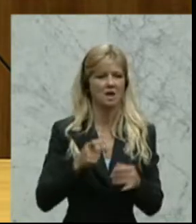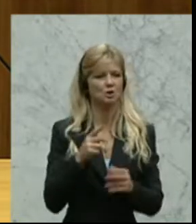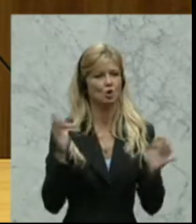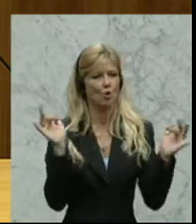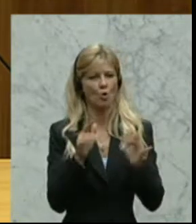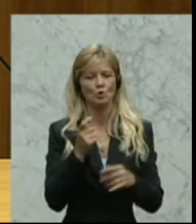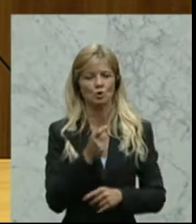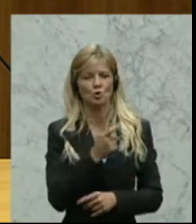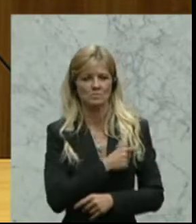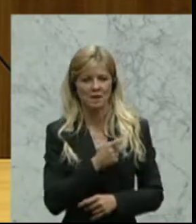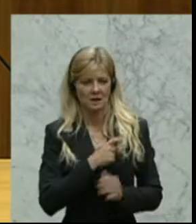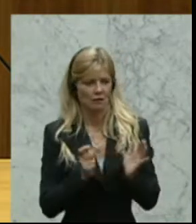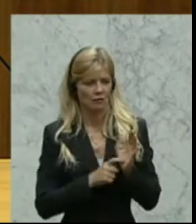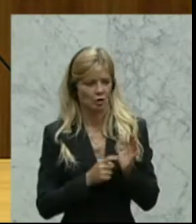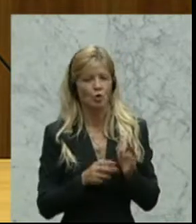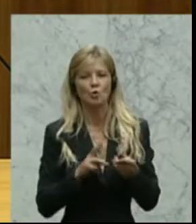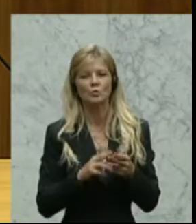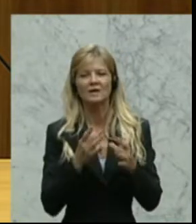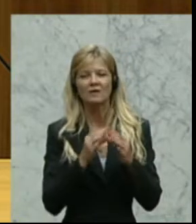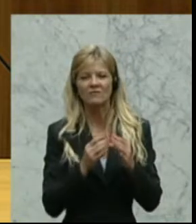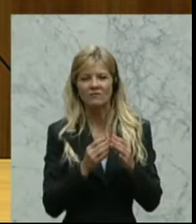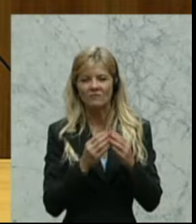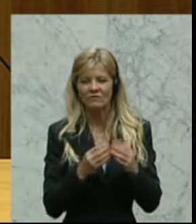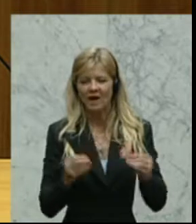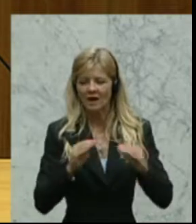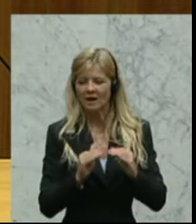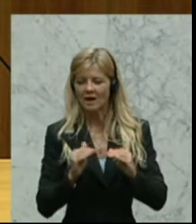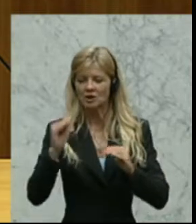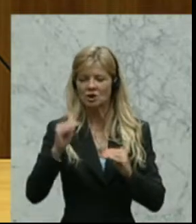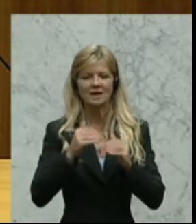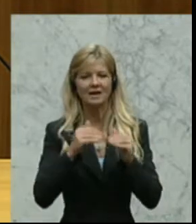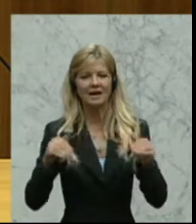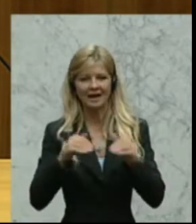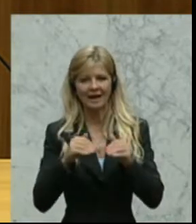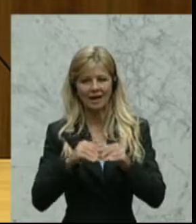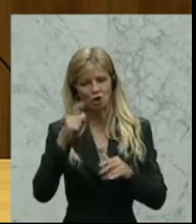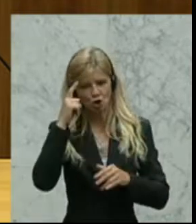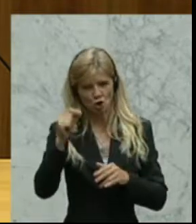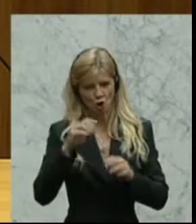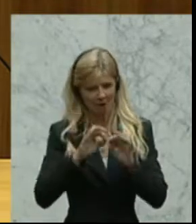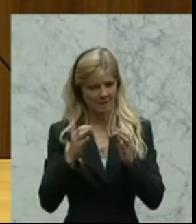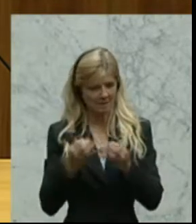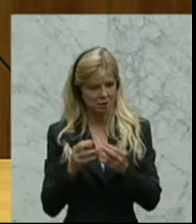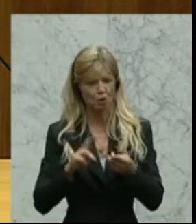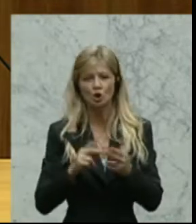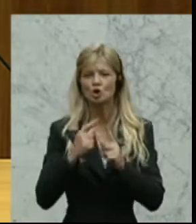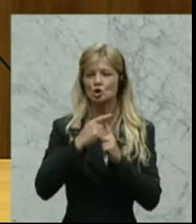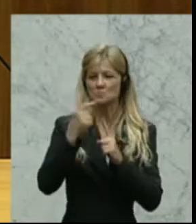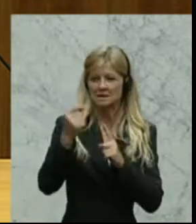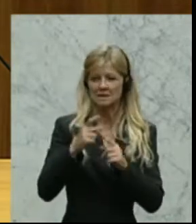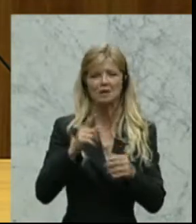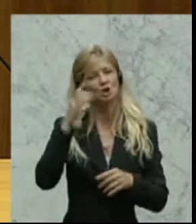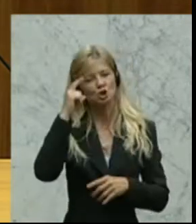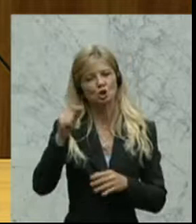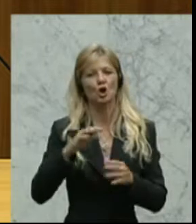einen sanfteren Anstieg der Grenzsteuersätze, für einen Spitzensteuersatz erst ab 84.000 Euro Jahreseinkommen,